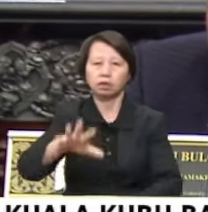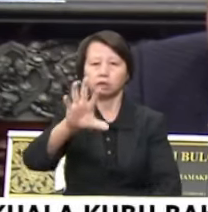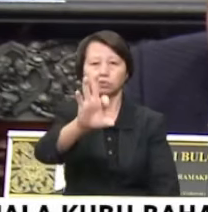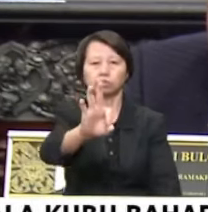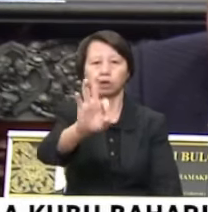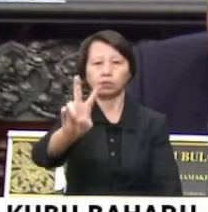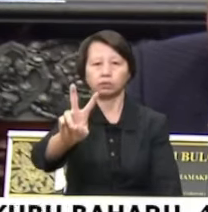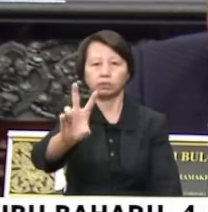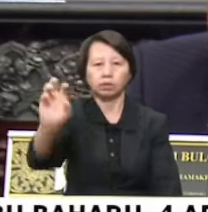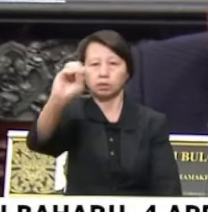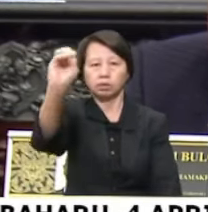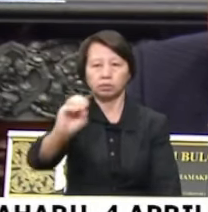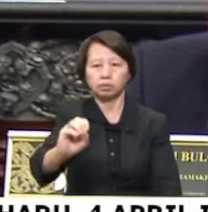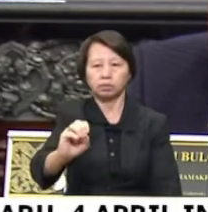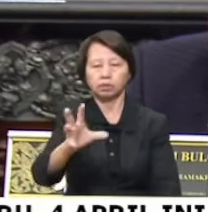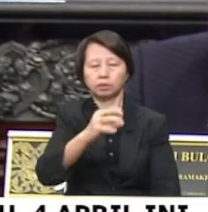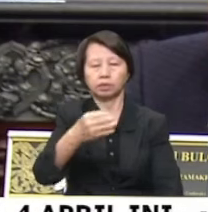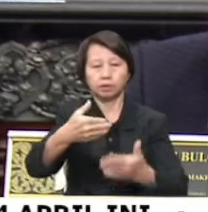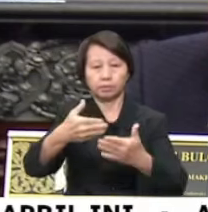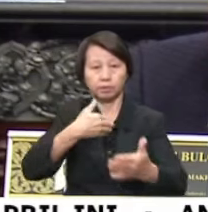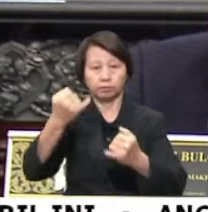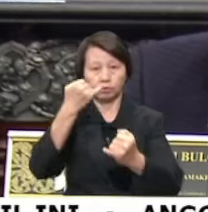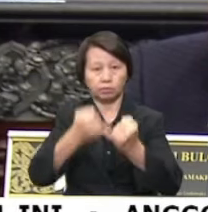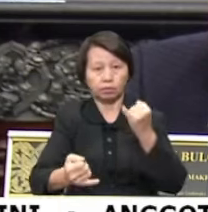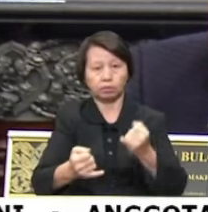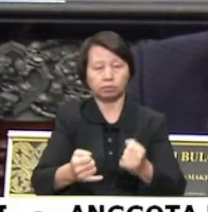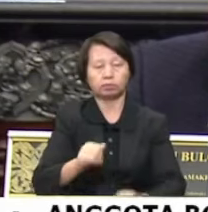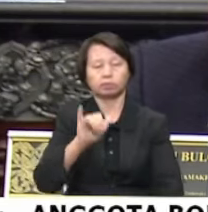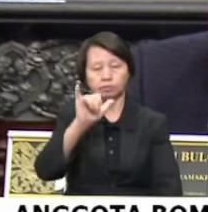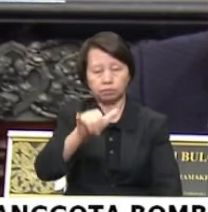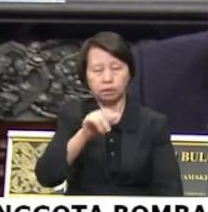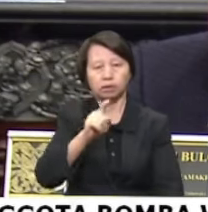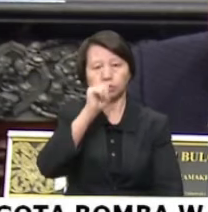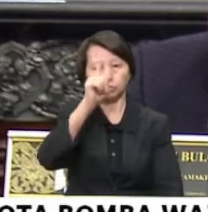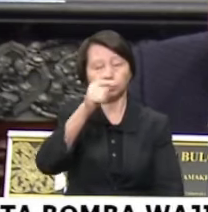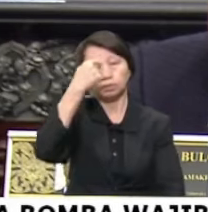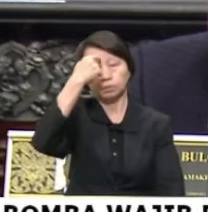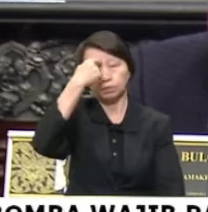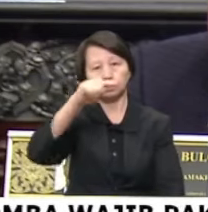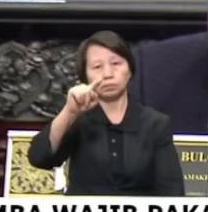92%. Dan sebelum saya akhiri, sememangnya bagi